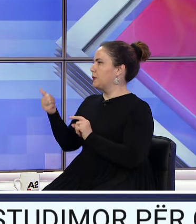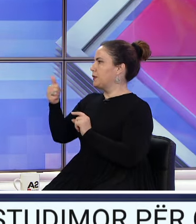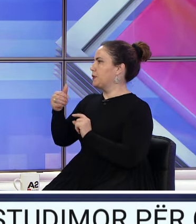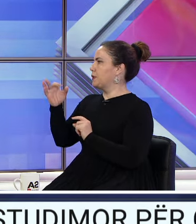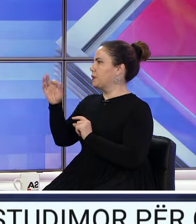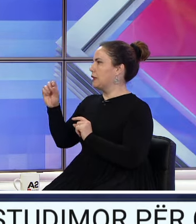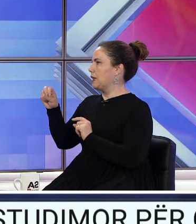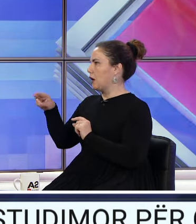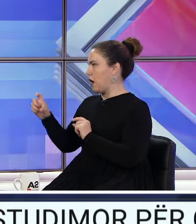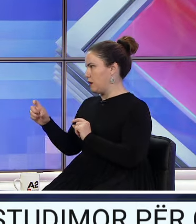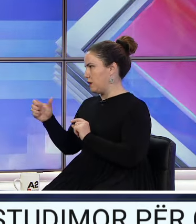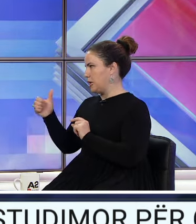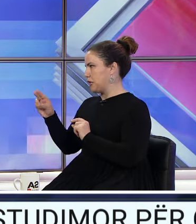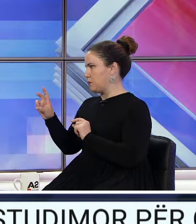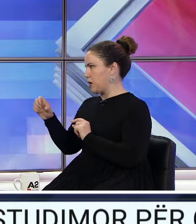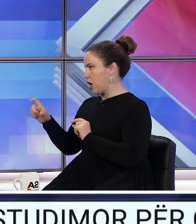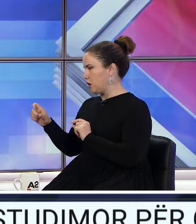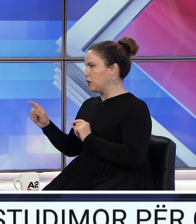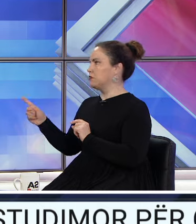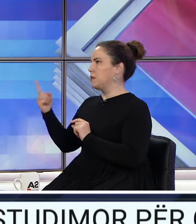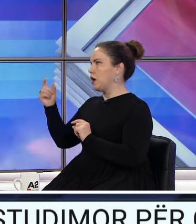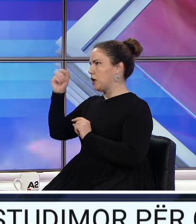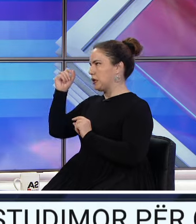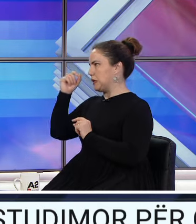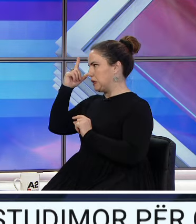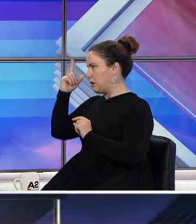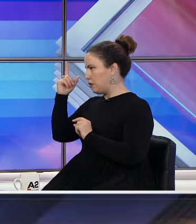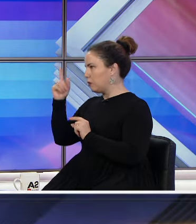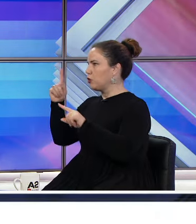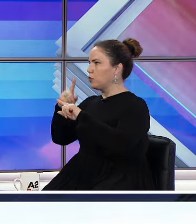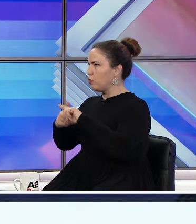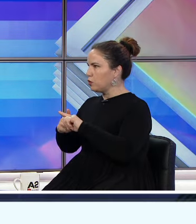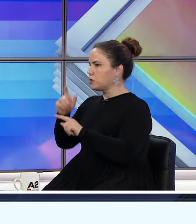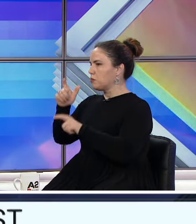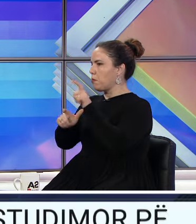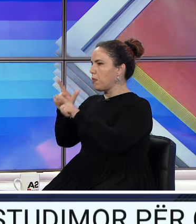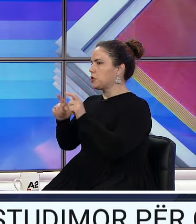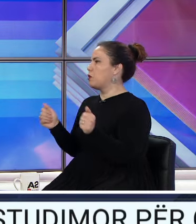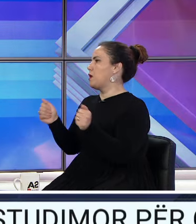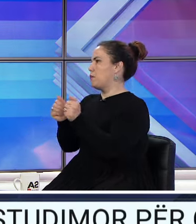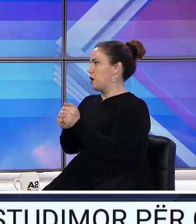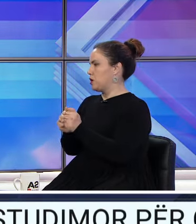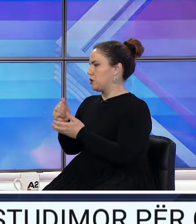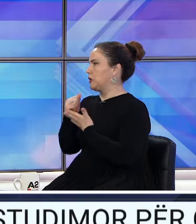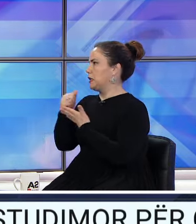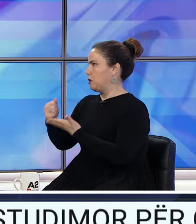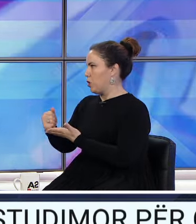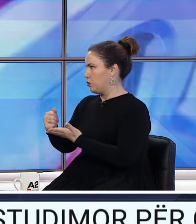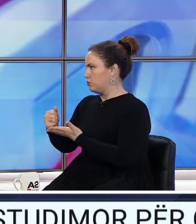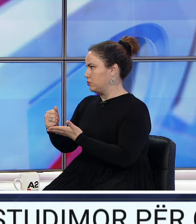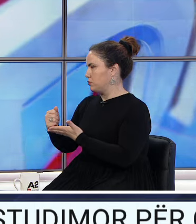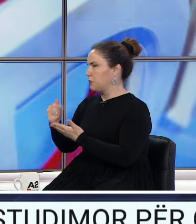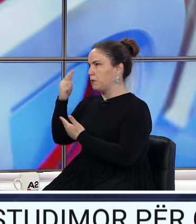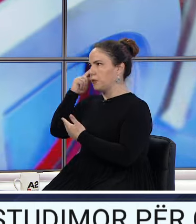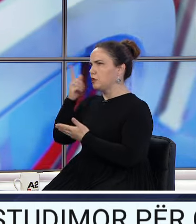dekane e Fakultetit të Gjuhëve tuaja, dhe të gjithë kolegëve të cilët u angazhuan me projektet e tyre infrastrukturore,